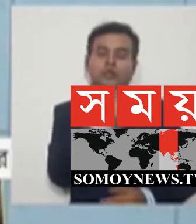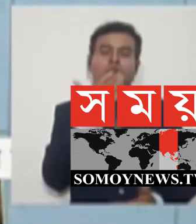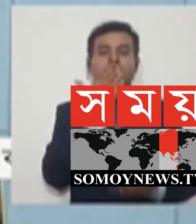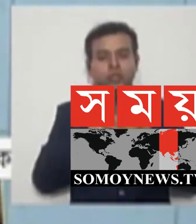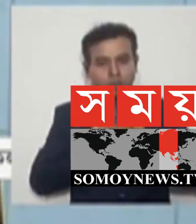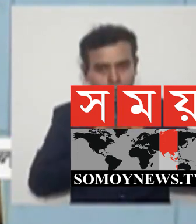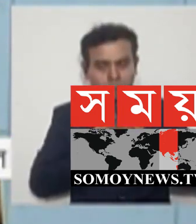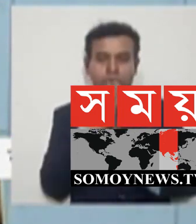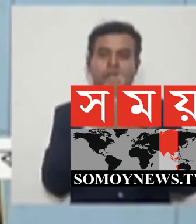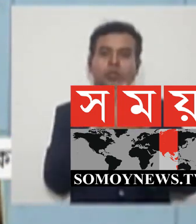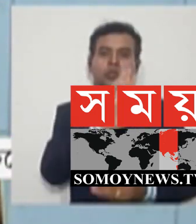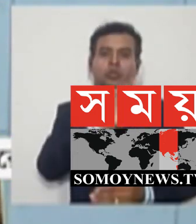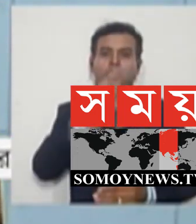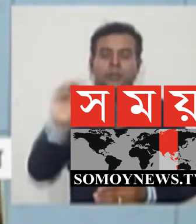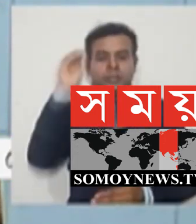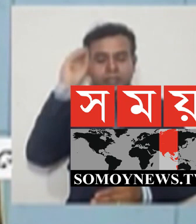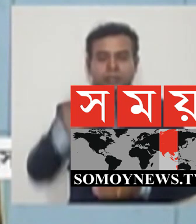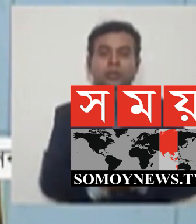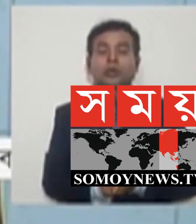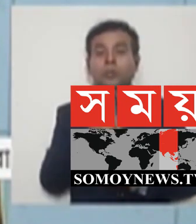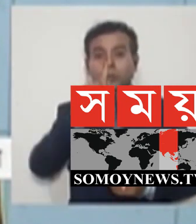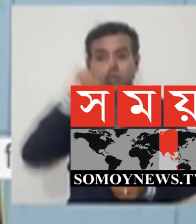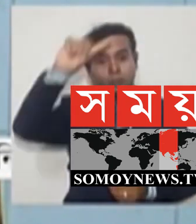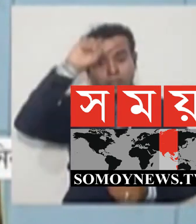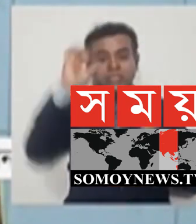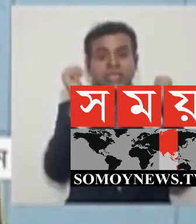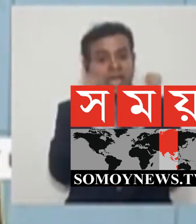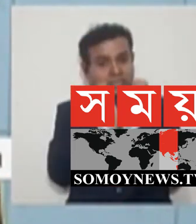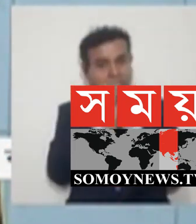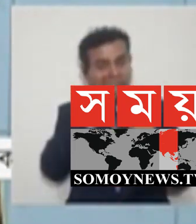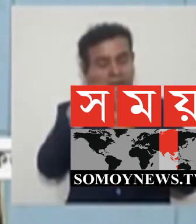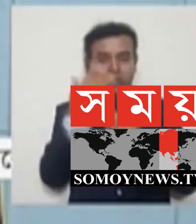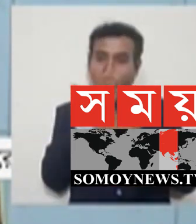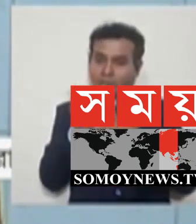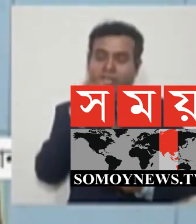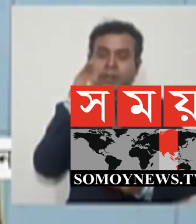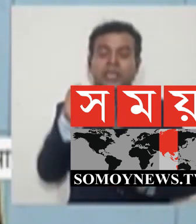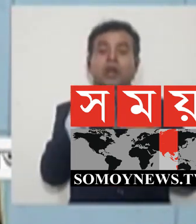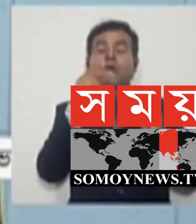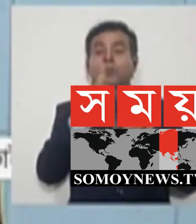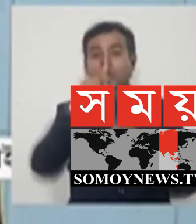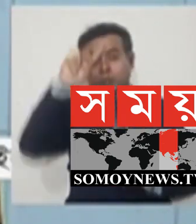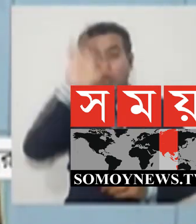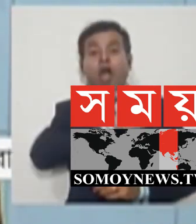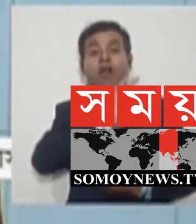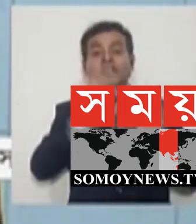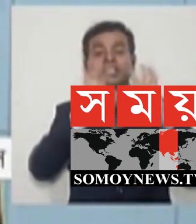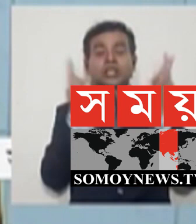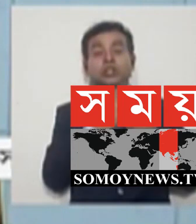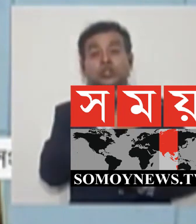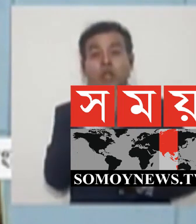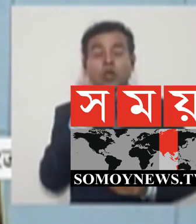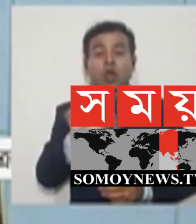মাননীয় প্রধানমন্ত্রী সহ তার কার্যালয়ের সকল পর্যায়ের কর্মকর্তা, কর্মীবৃন্দ, সরকারের সকল